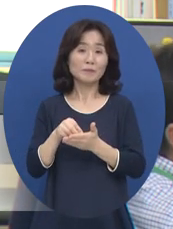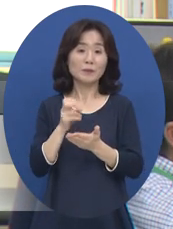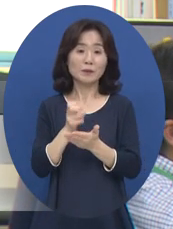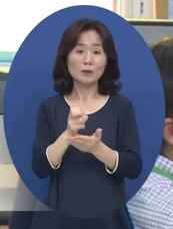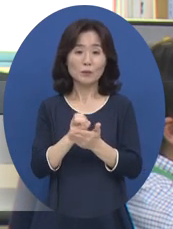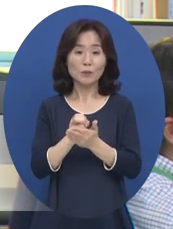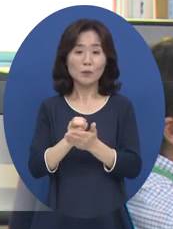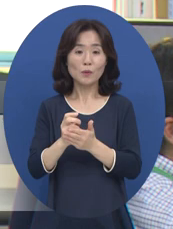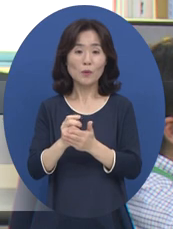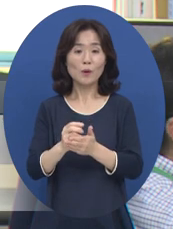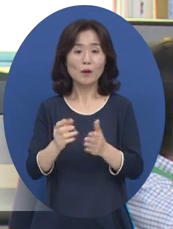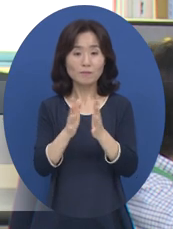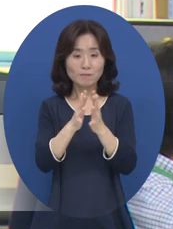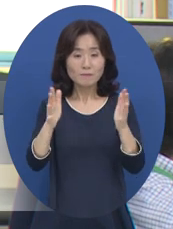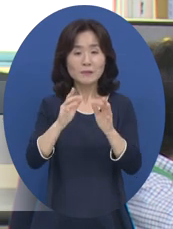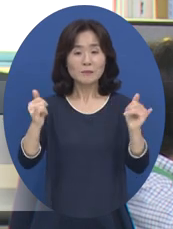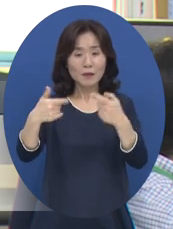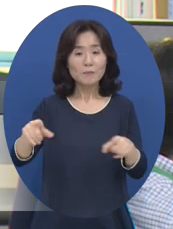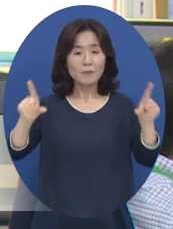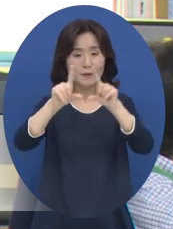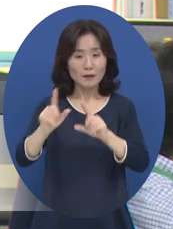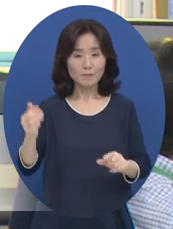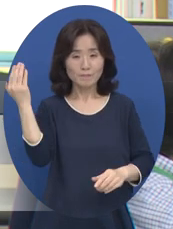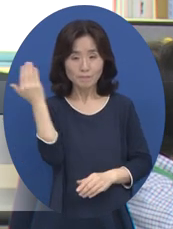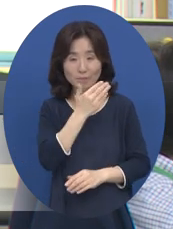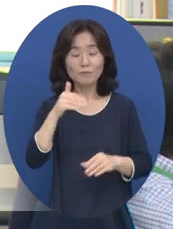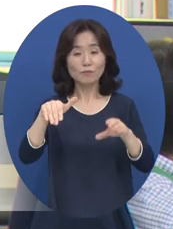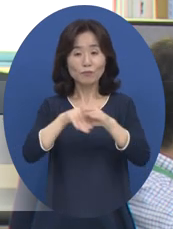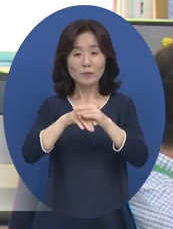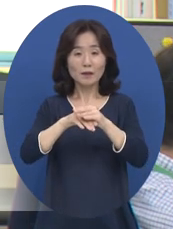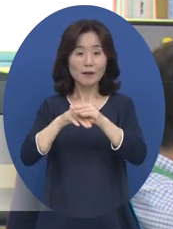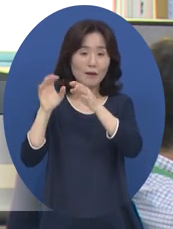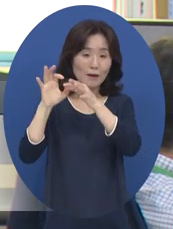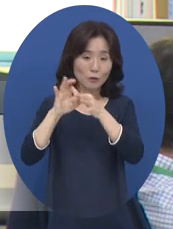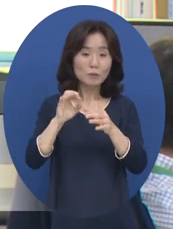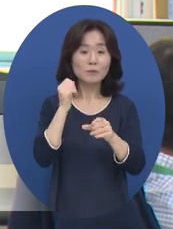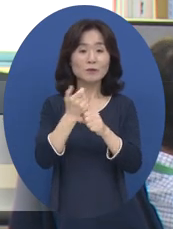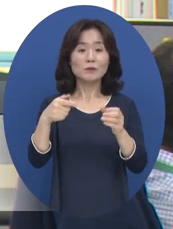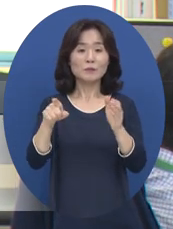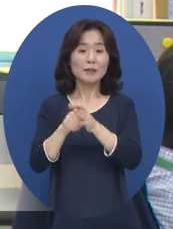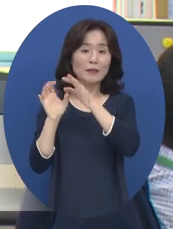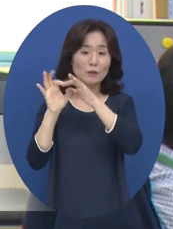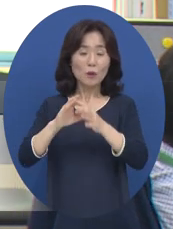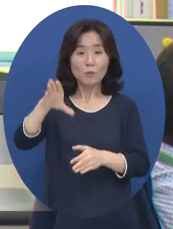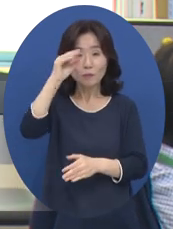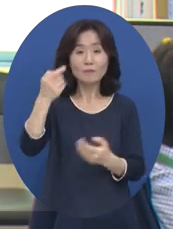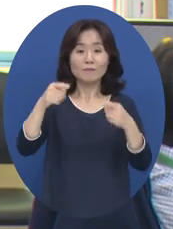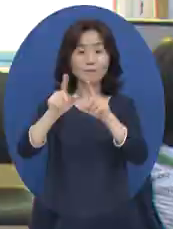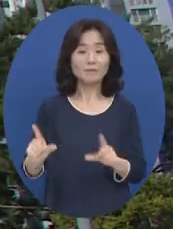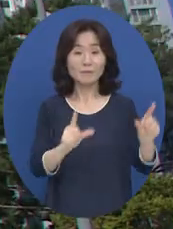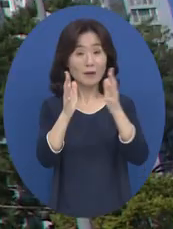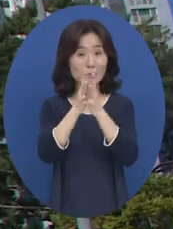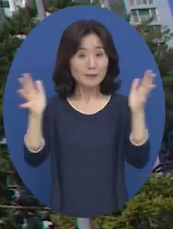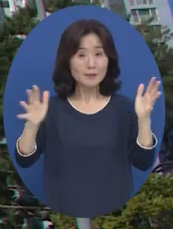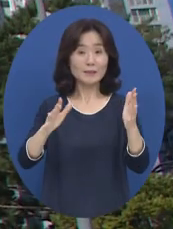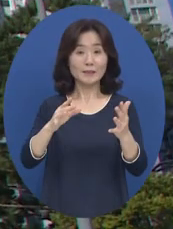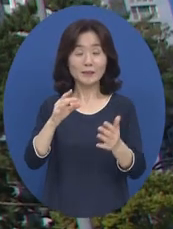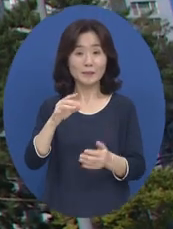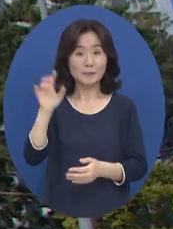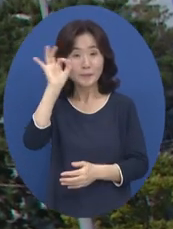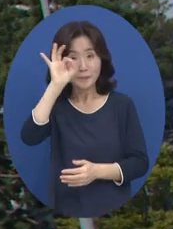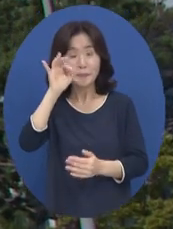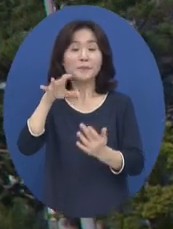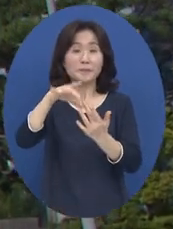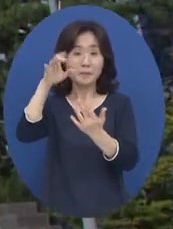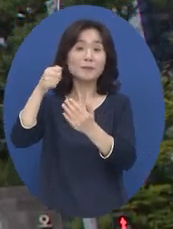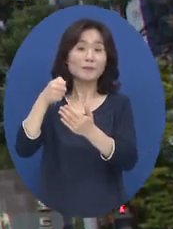모두가 쾌적한 주거 문화를 영위할 수 있도록 지속적으로 모범 상생 관리 단지를 발굴하고 육성할 계획입니다.